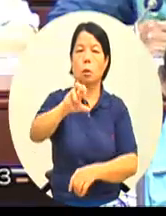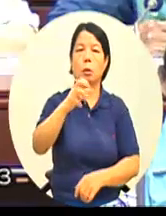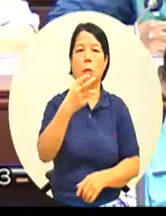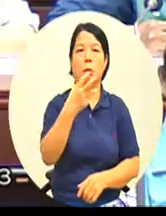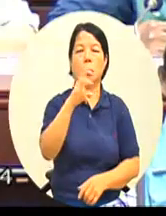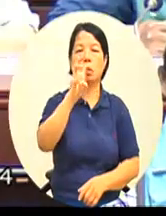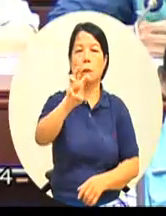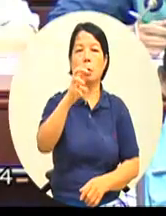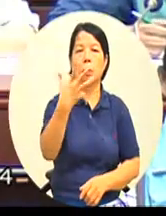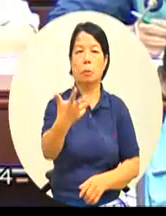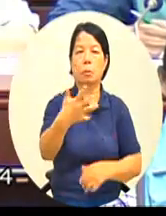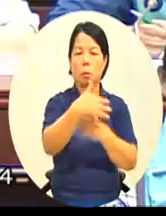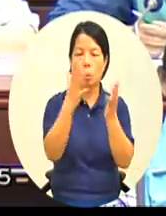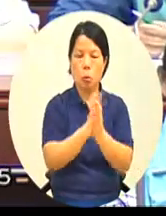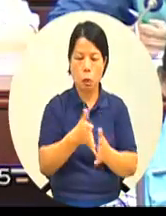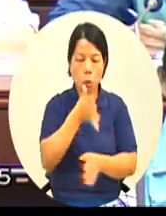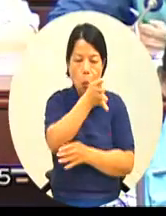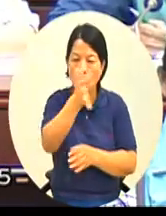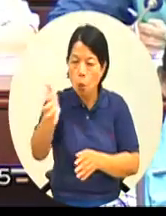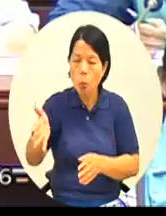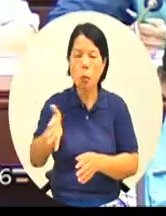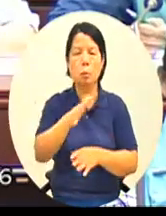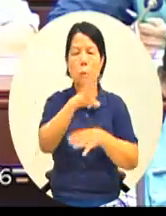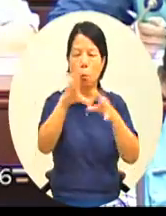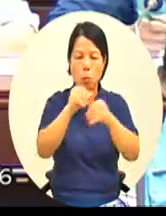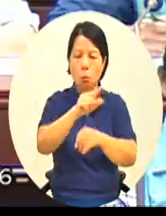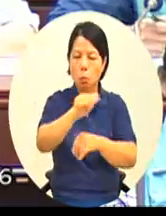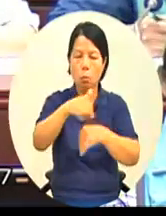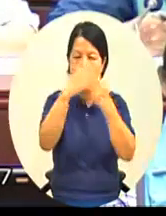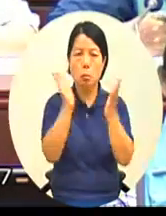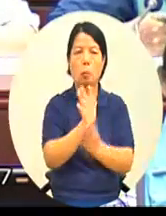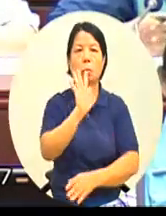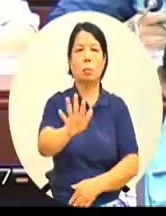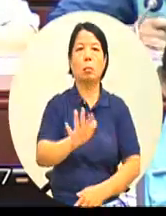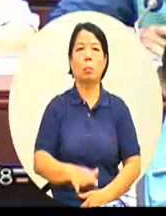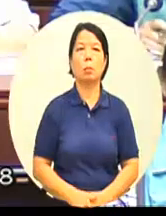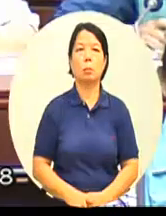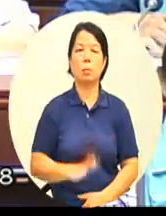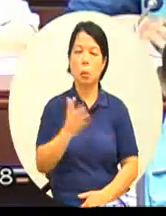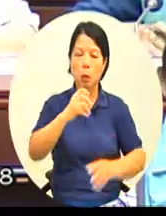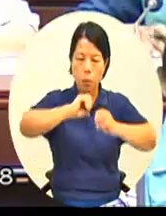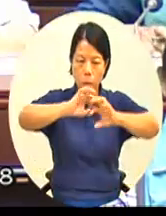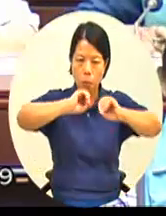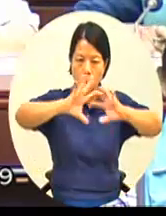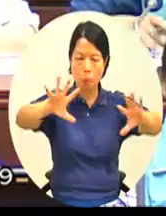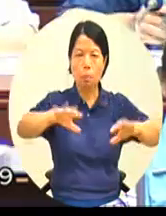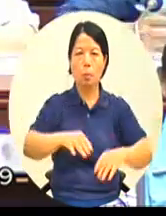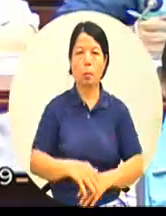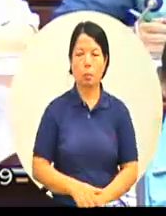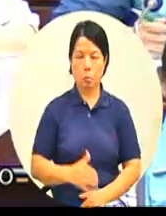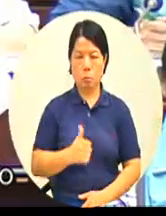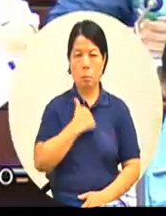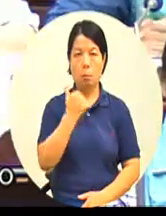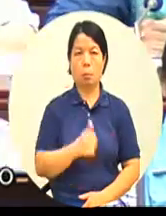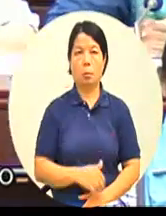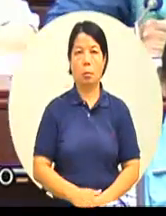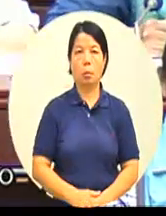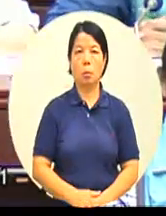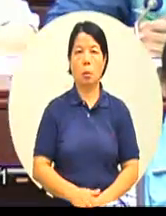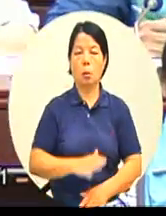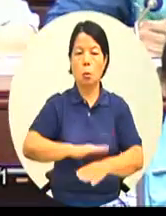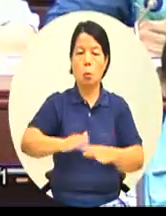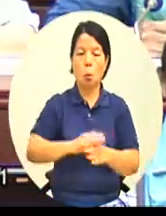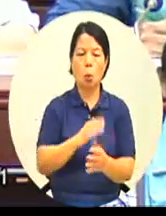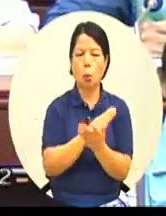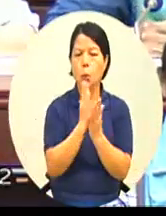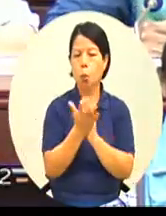问在地的也会有相关的一些资料。那但是宣导的这个部分我们的确会再用各种